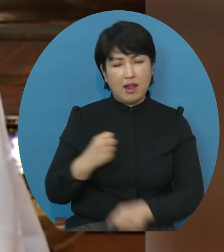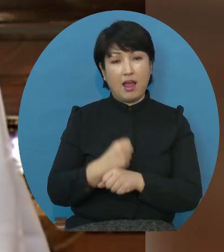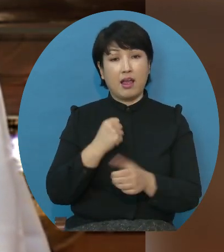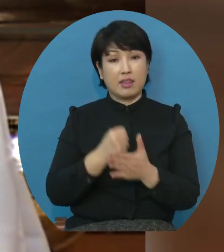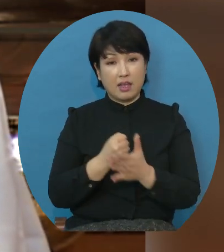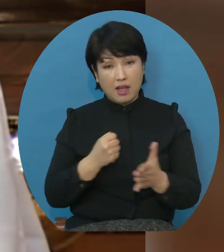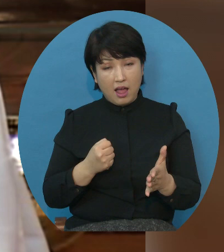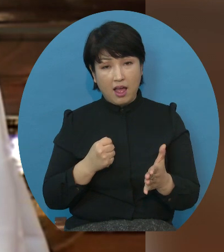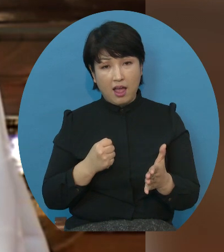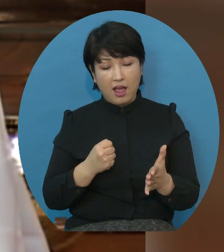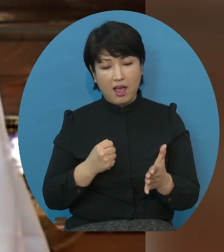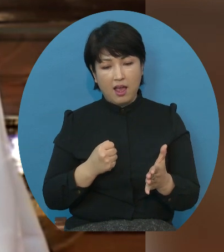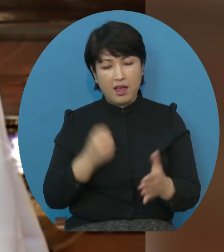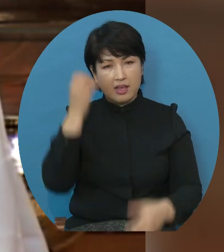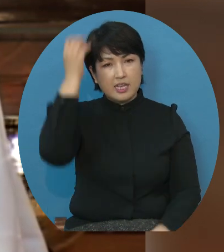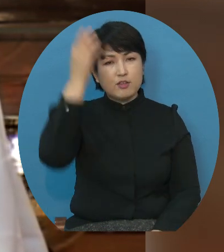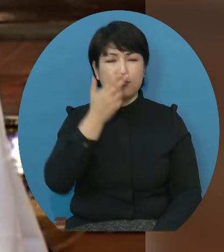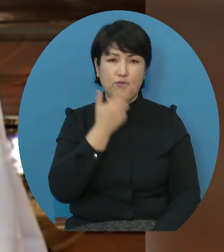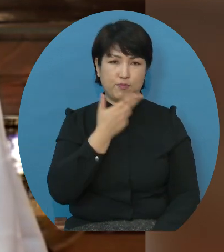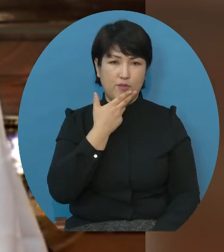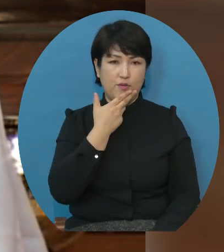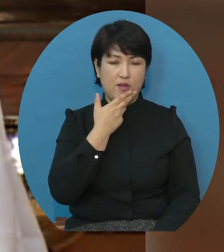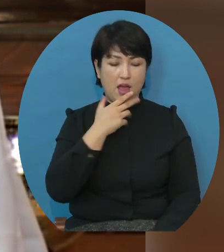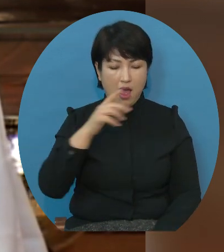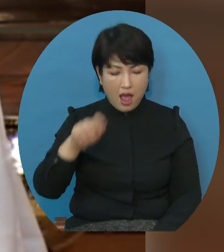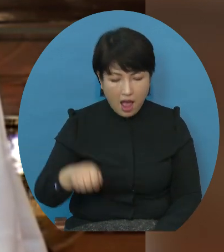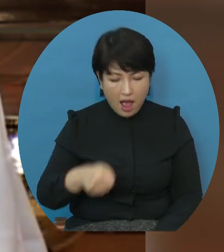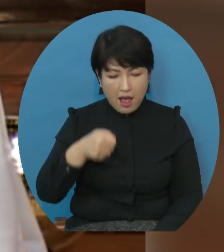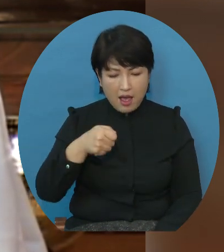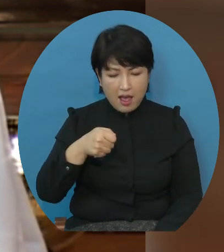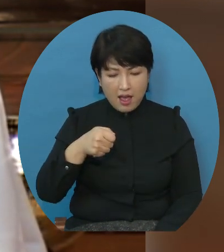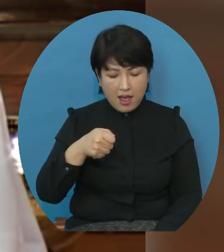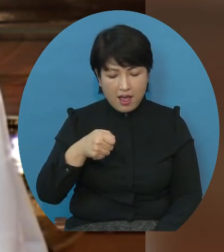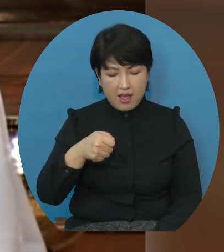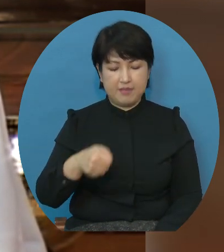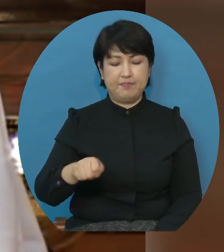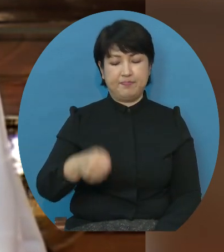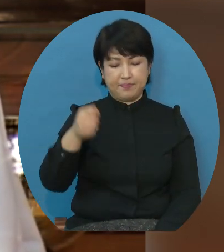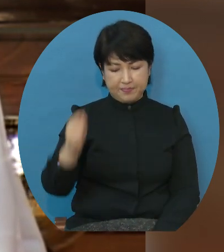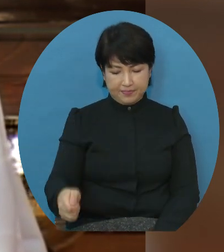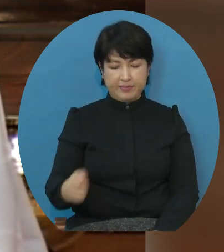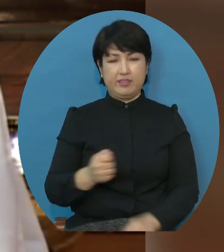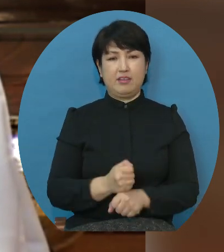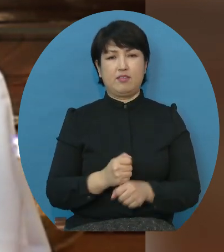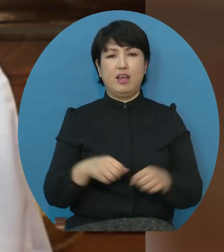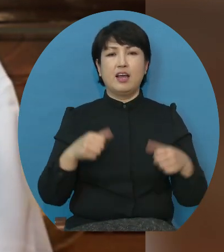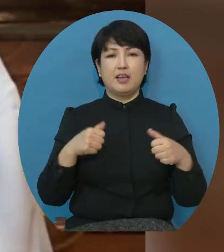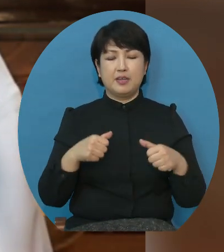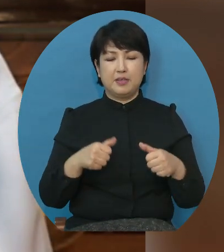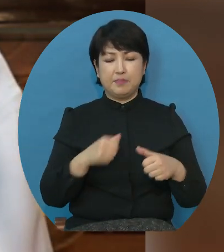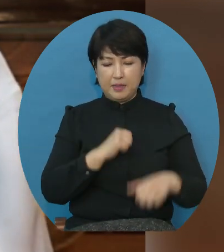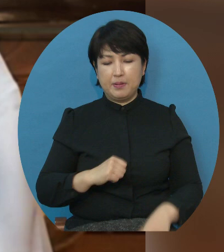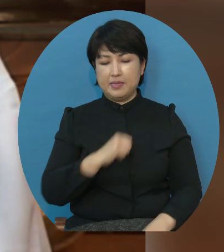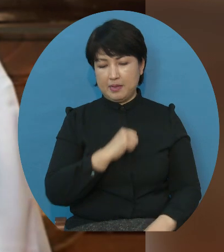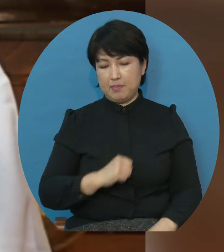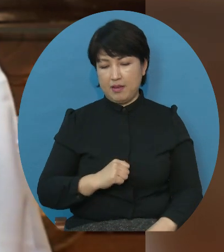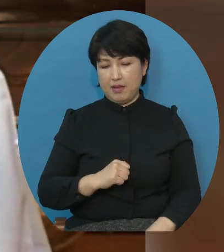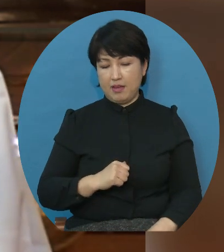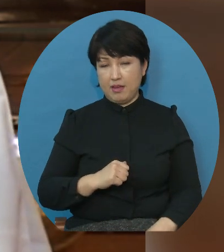그러니까 있지 않고 돼요 한수 가끔 먹으려다 수저를 놓고 놓고 이런식으로 해서